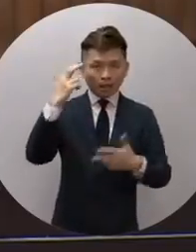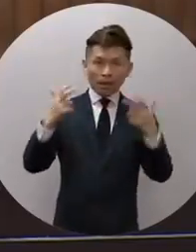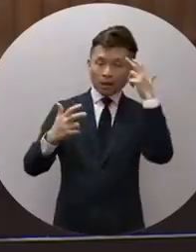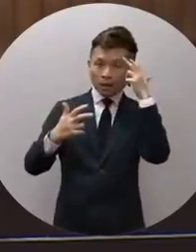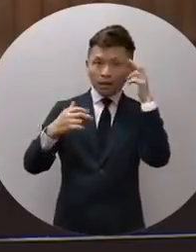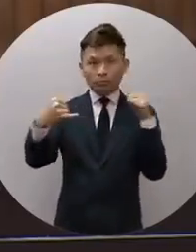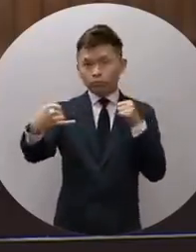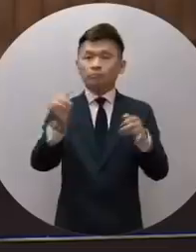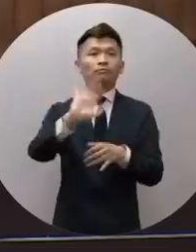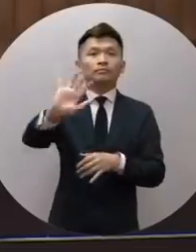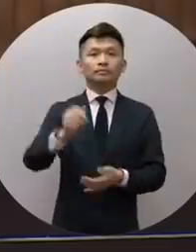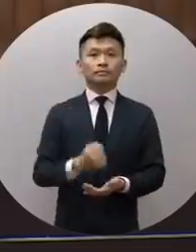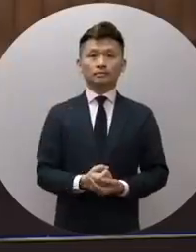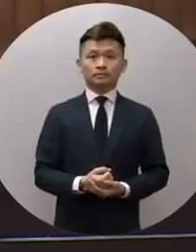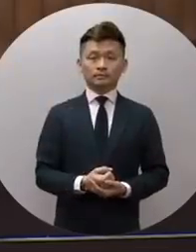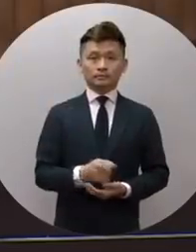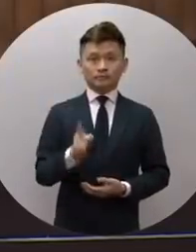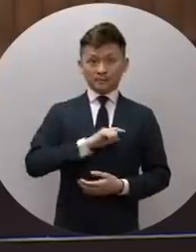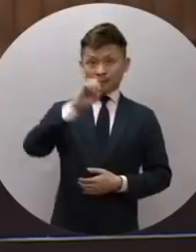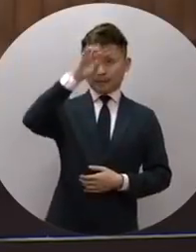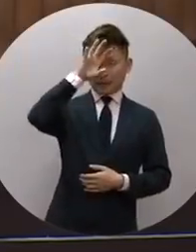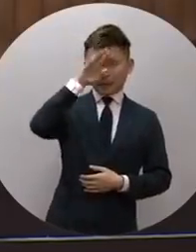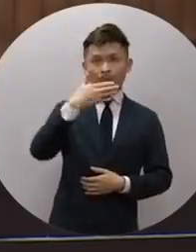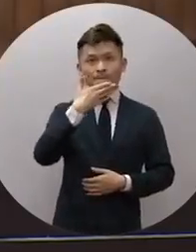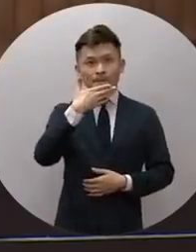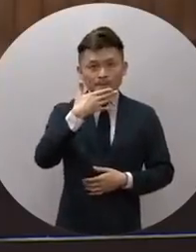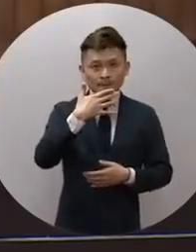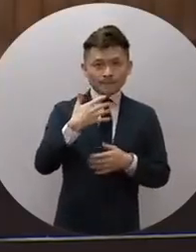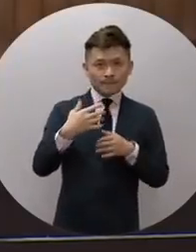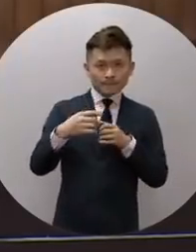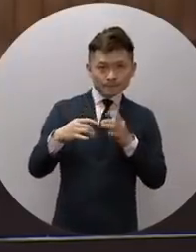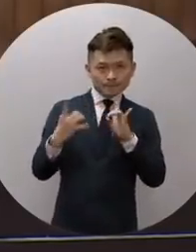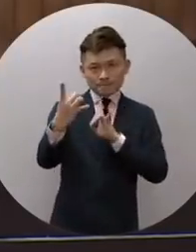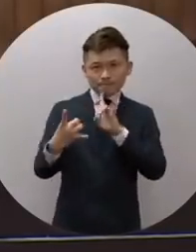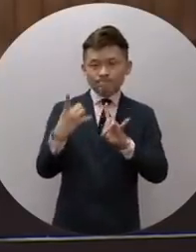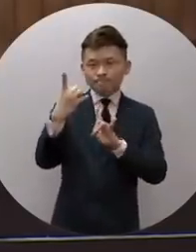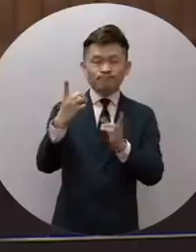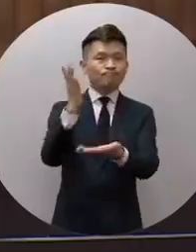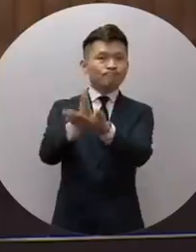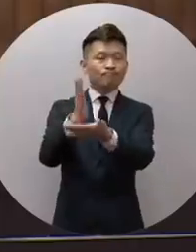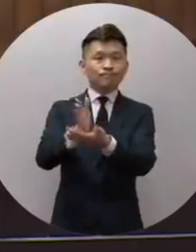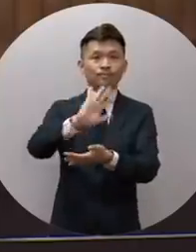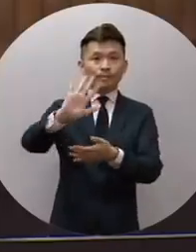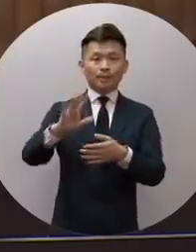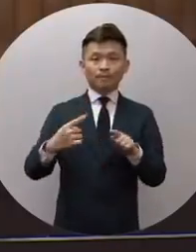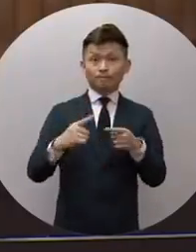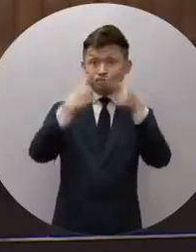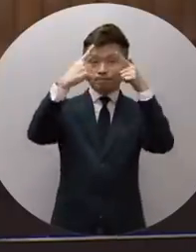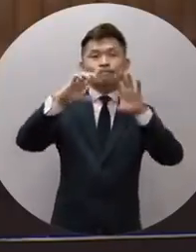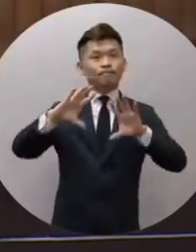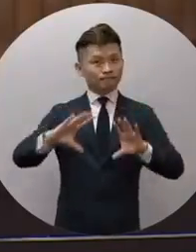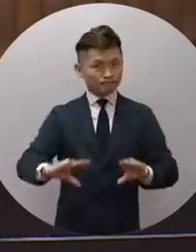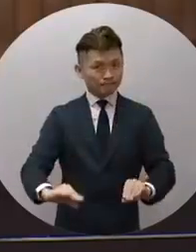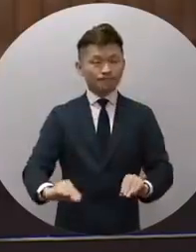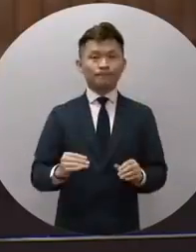持，走出各自政党利益的算计，才有机会能够化解争议、对